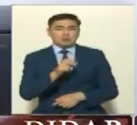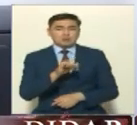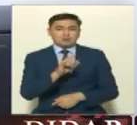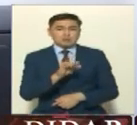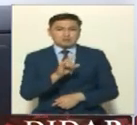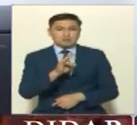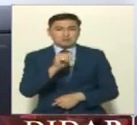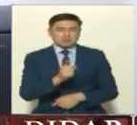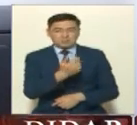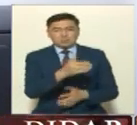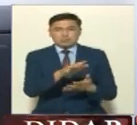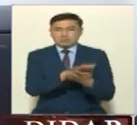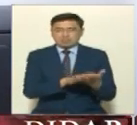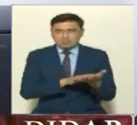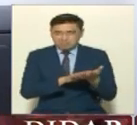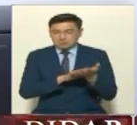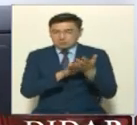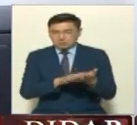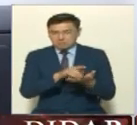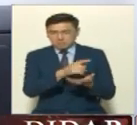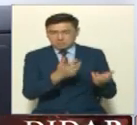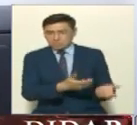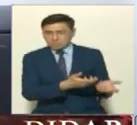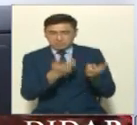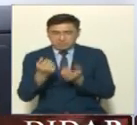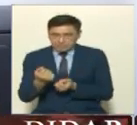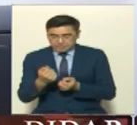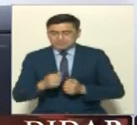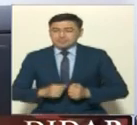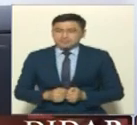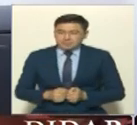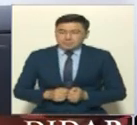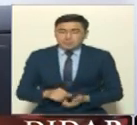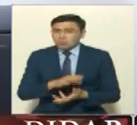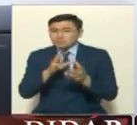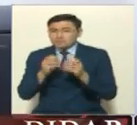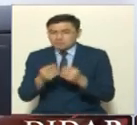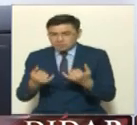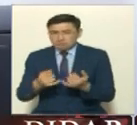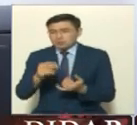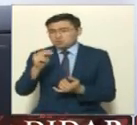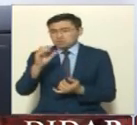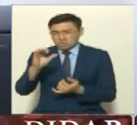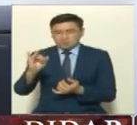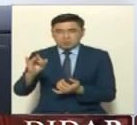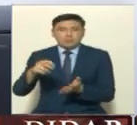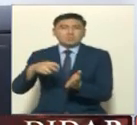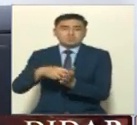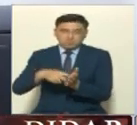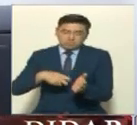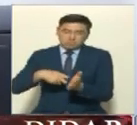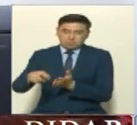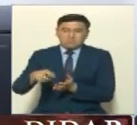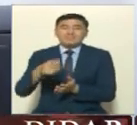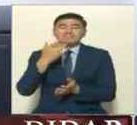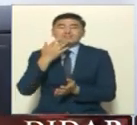арызы қабылданып. Жалоба законного представителя должника принята. В этой связи направлено письмо частному судебному исполнителю о